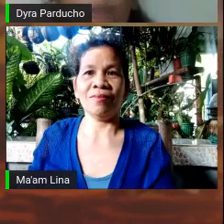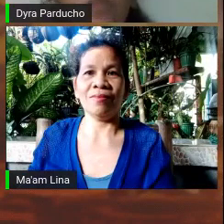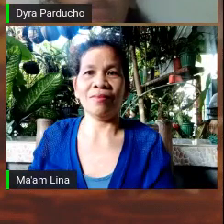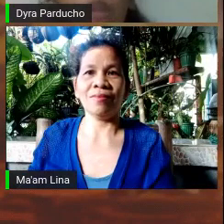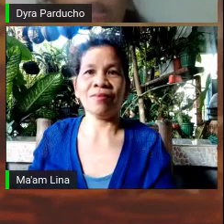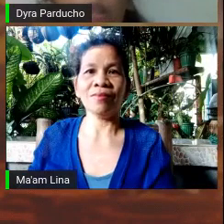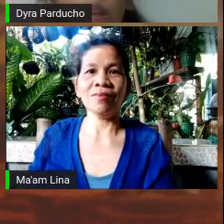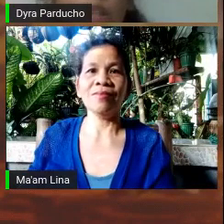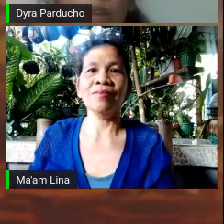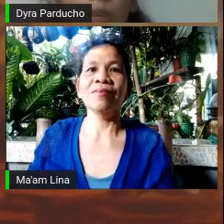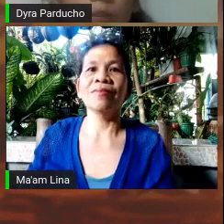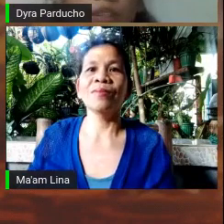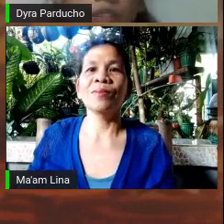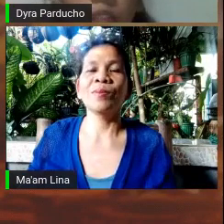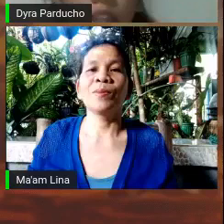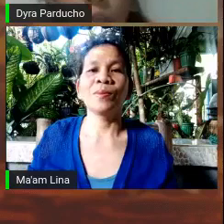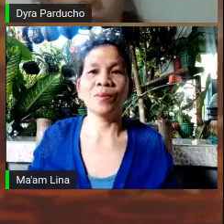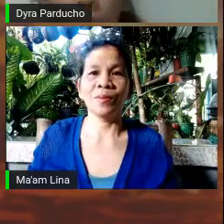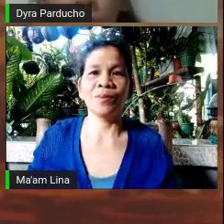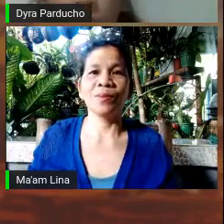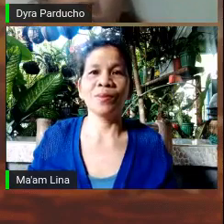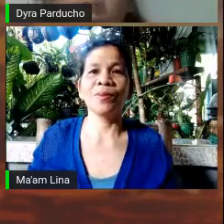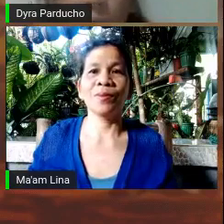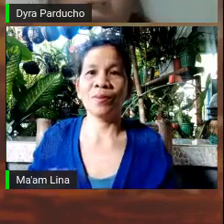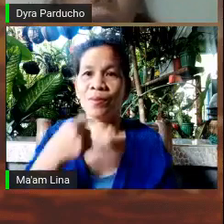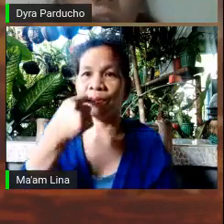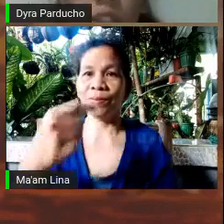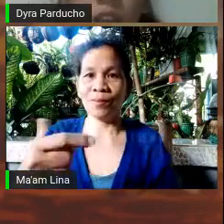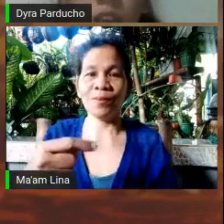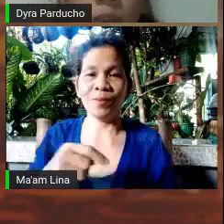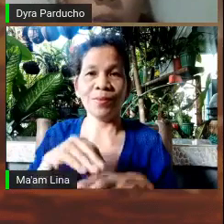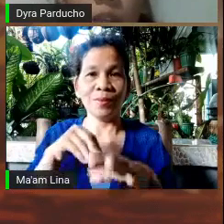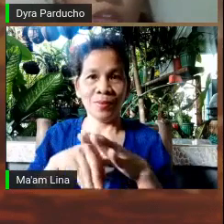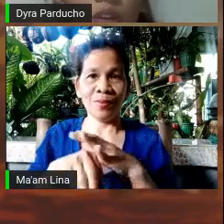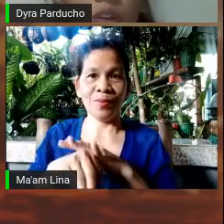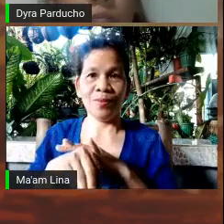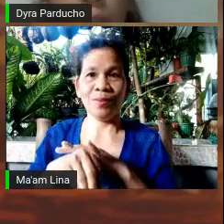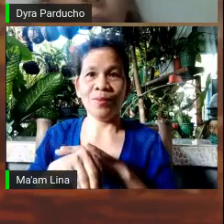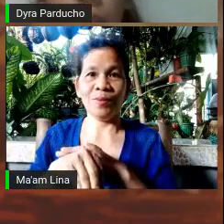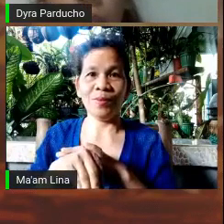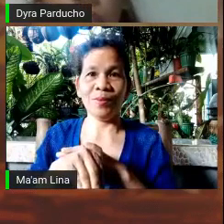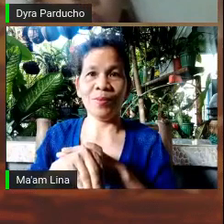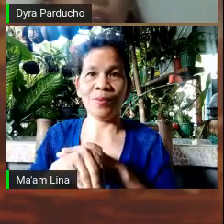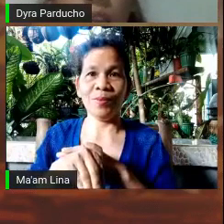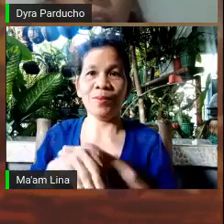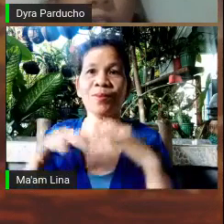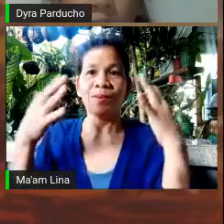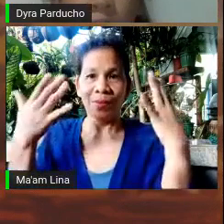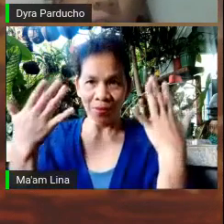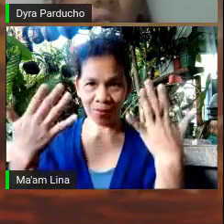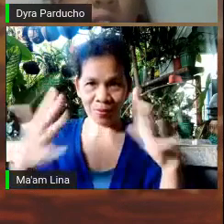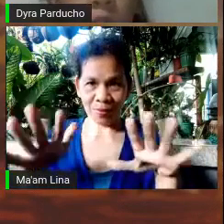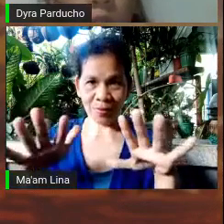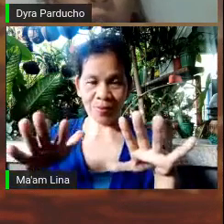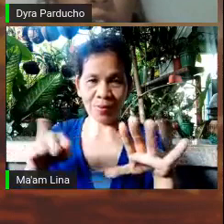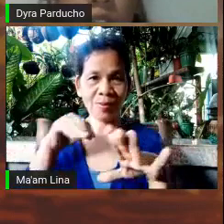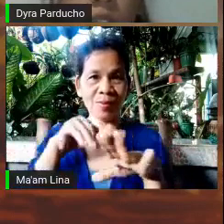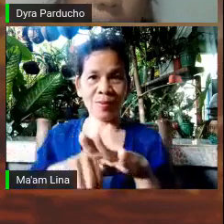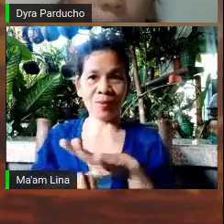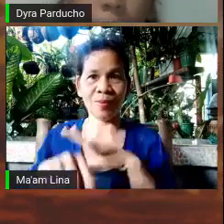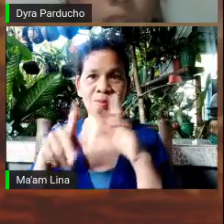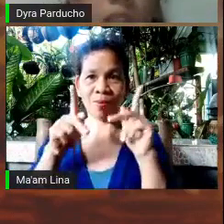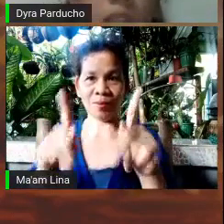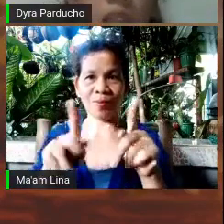Ayan po. So, sabi po doon sa ating pong pag-aaral sa umaga nito, pagkatapos sa katauhan